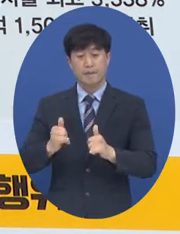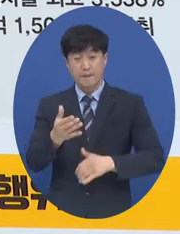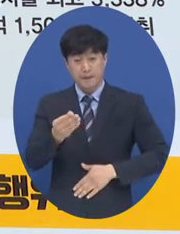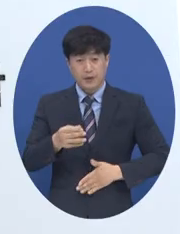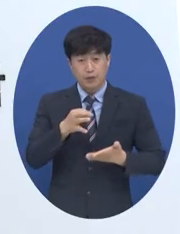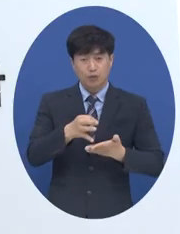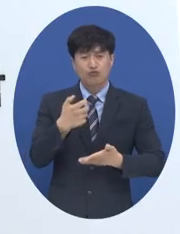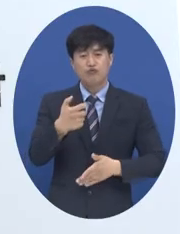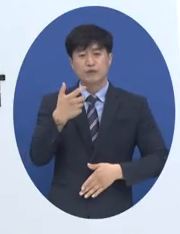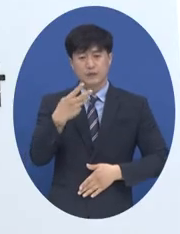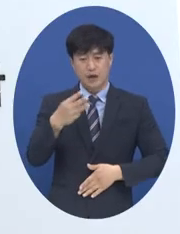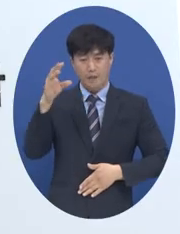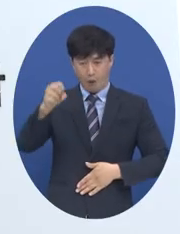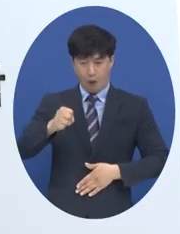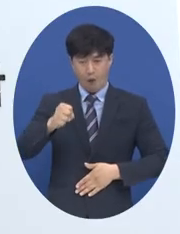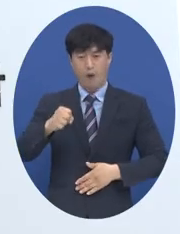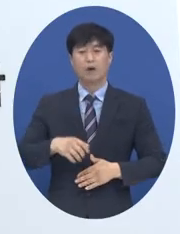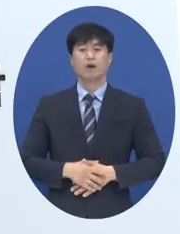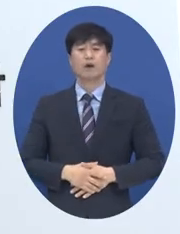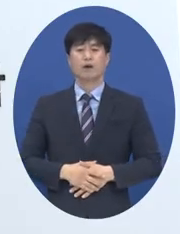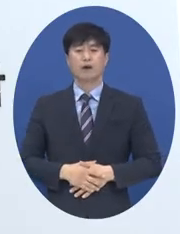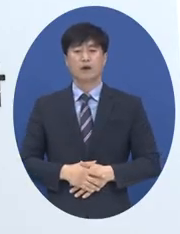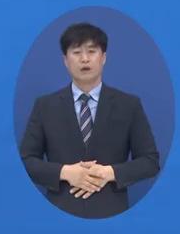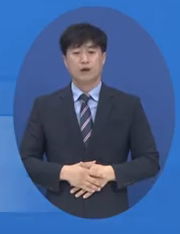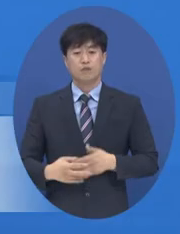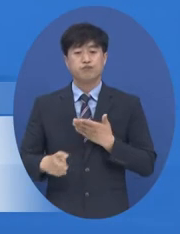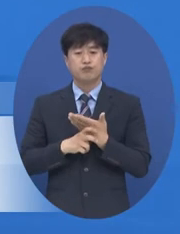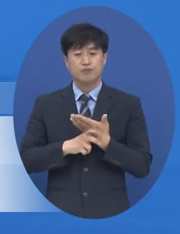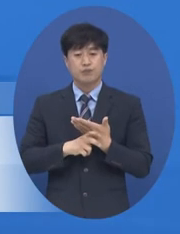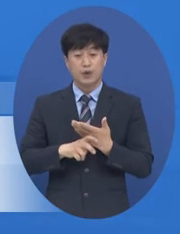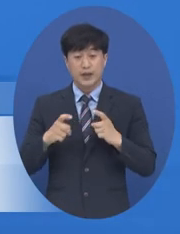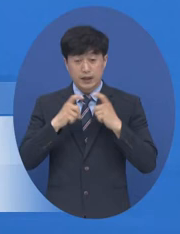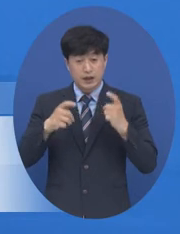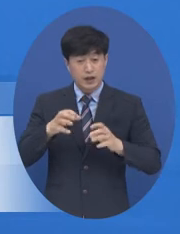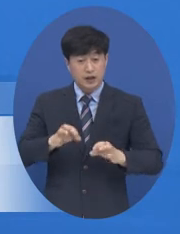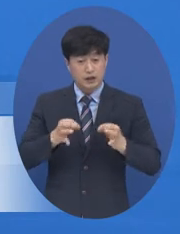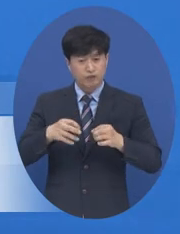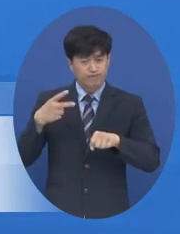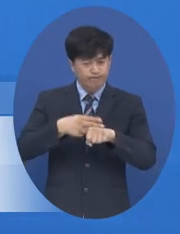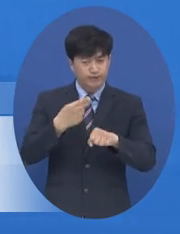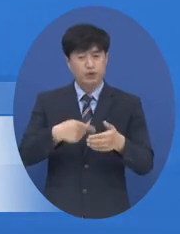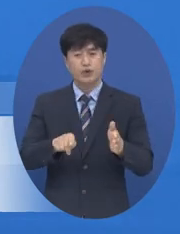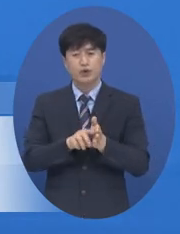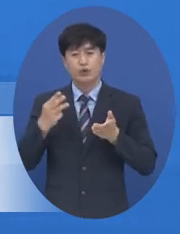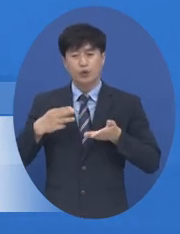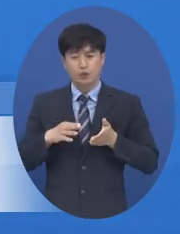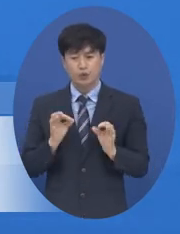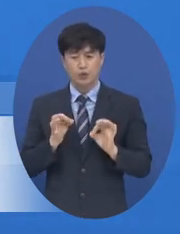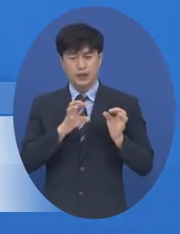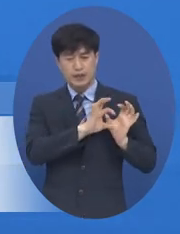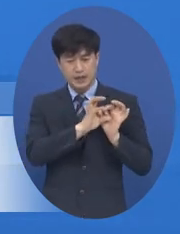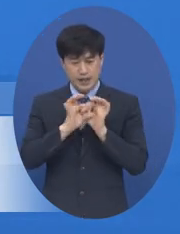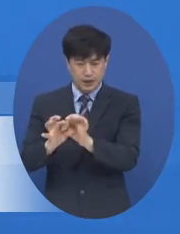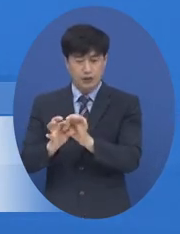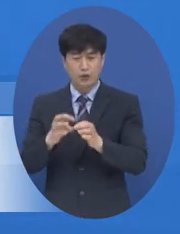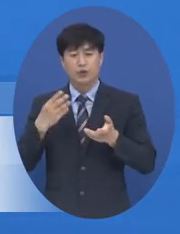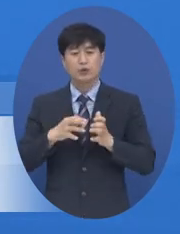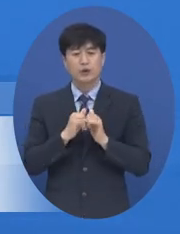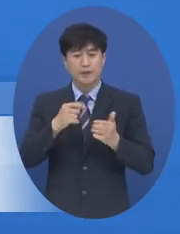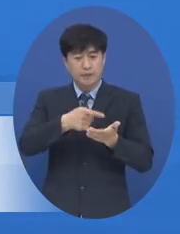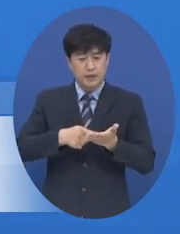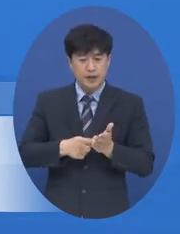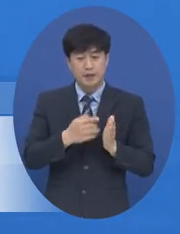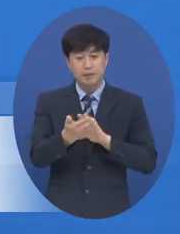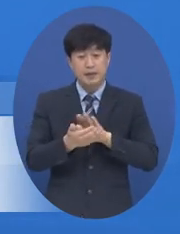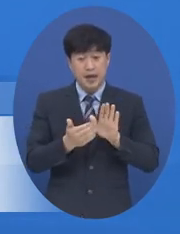대출 규모는 63억 0 원에 달합니다 불법 사금융을 근절하기 위한 경기도의 노력은 계속